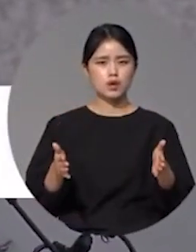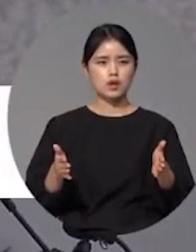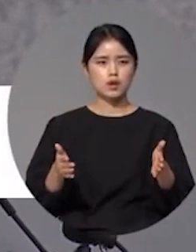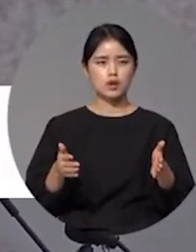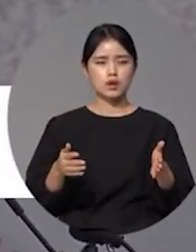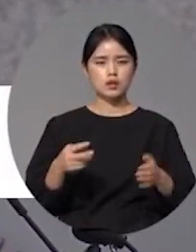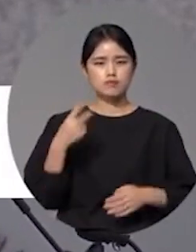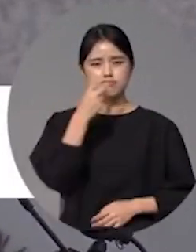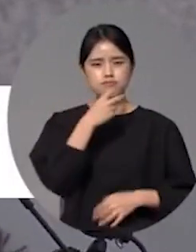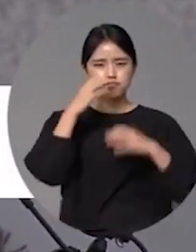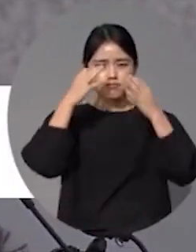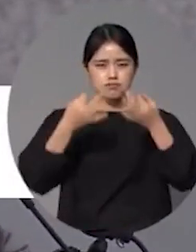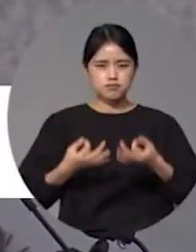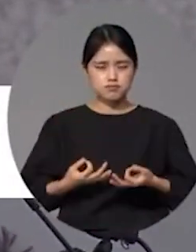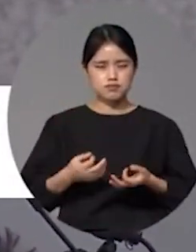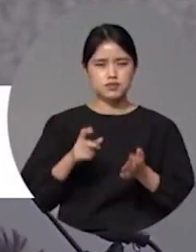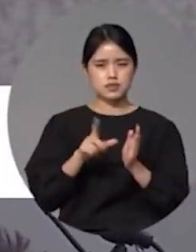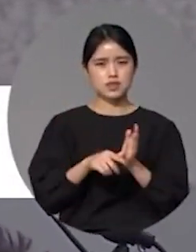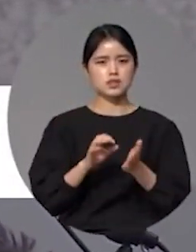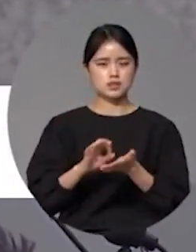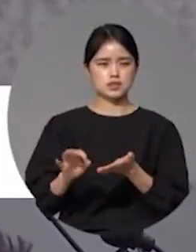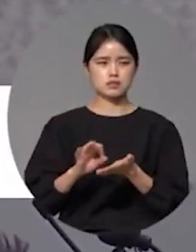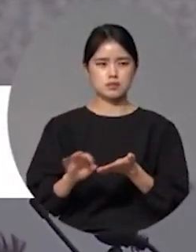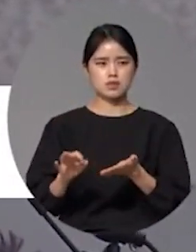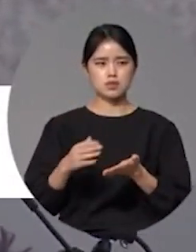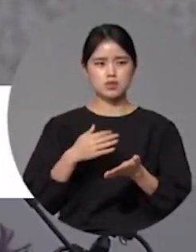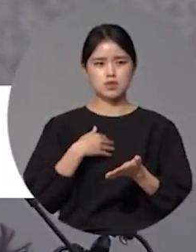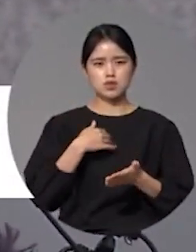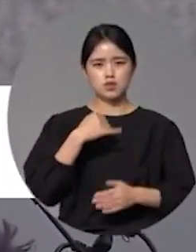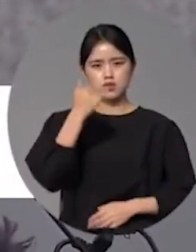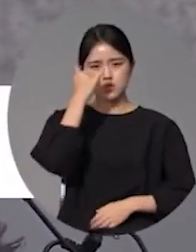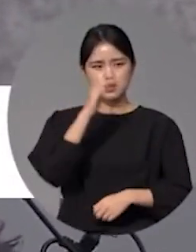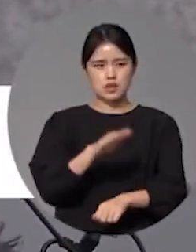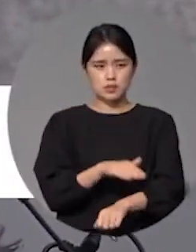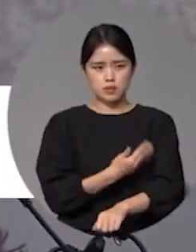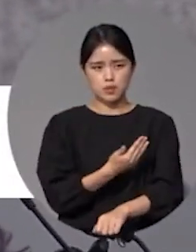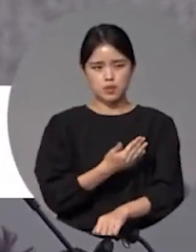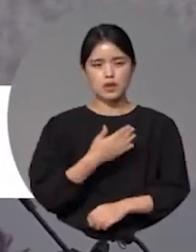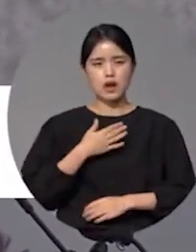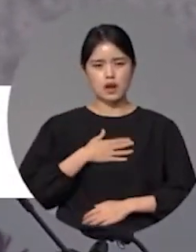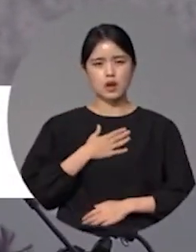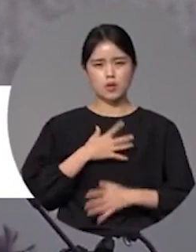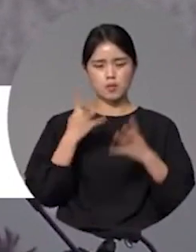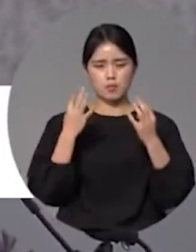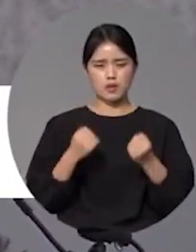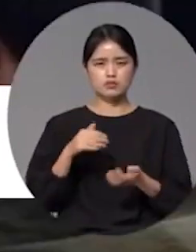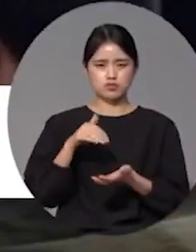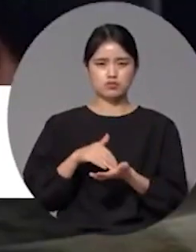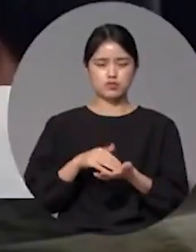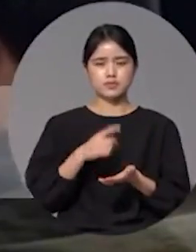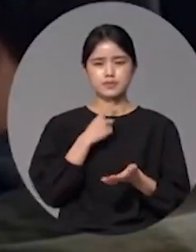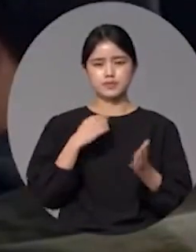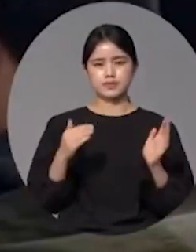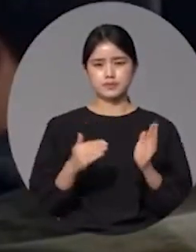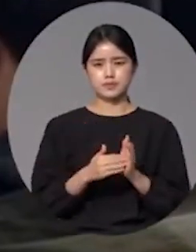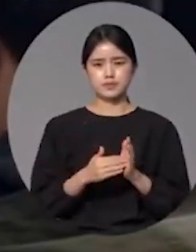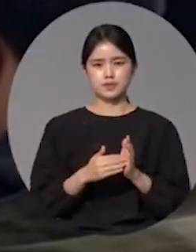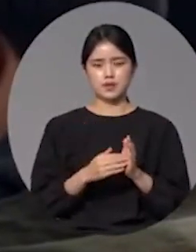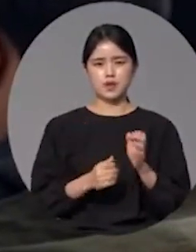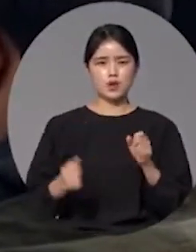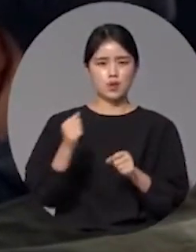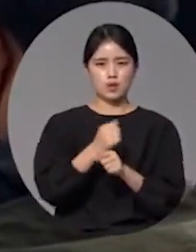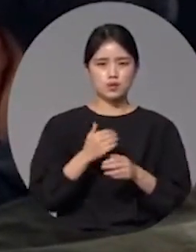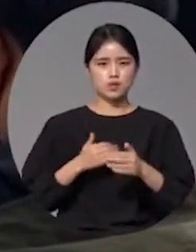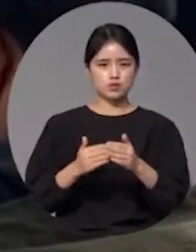성찰을 시간을 보내면서 저의 부덕의 소치 라는 점을 알고 많은 반성을 하였습니다 회생 절차에